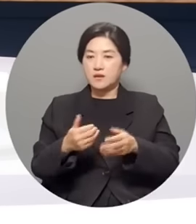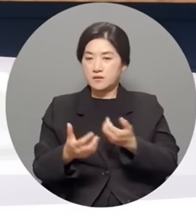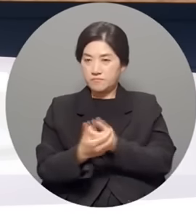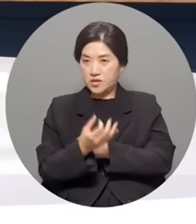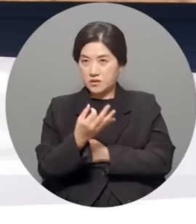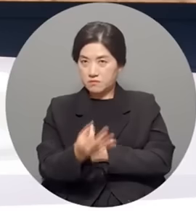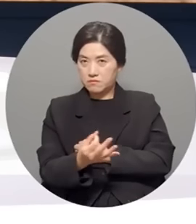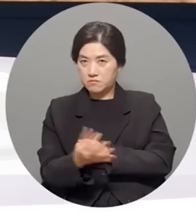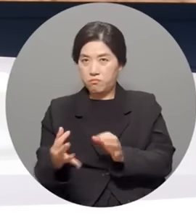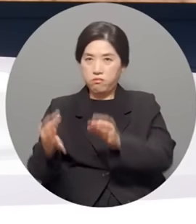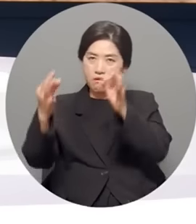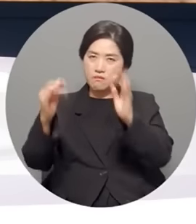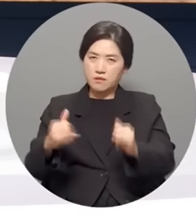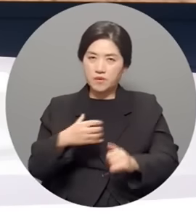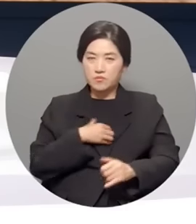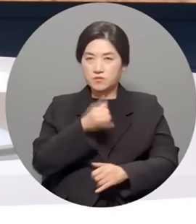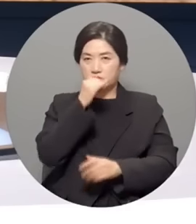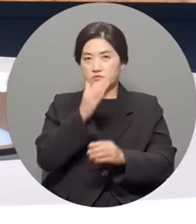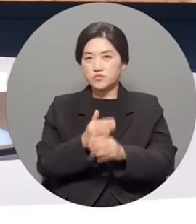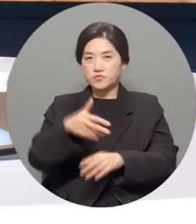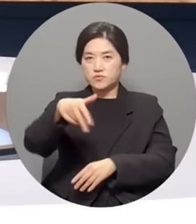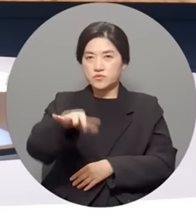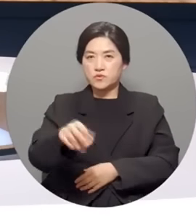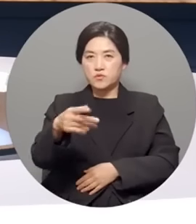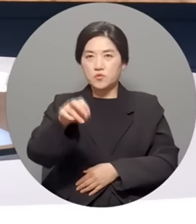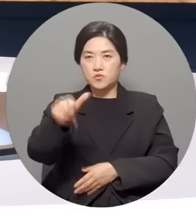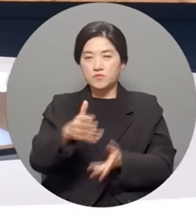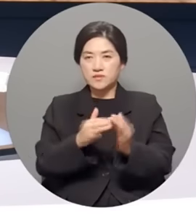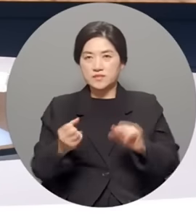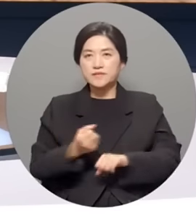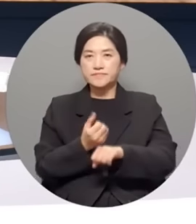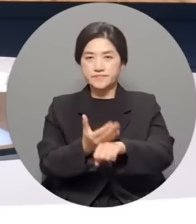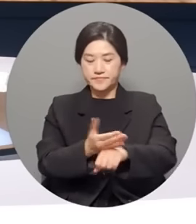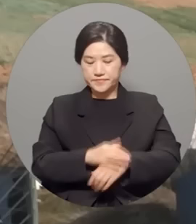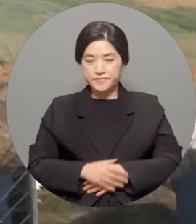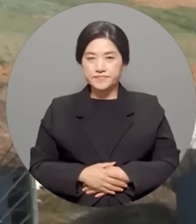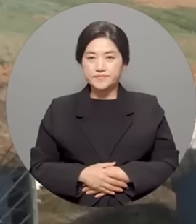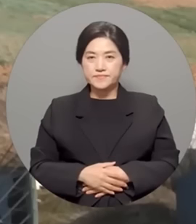뛸 수 있다는 우려가 나오고 있습니다. 정동욱 기자가 보도합니다.